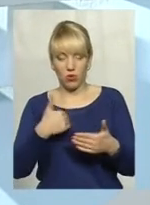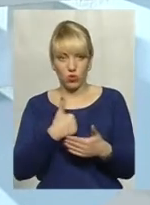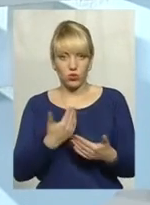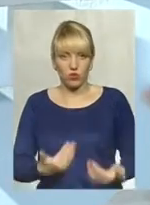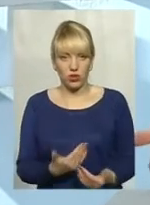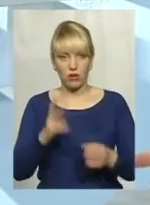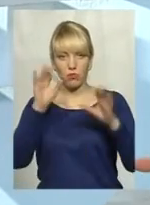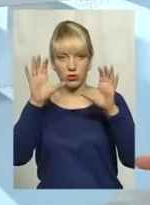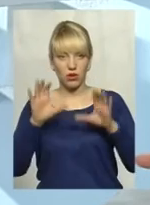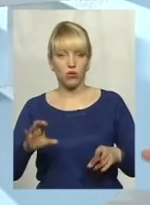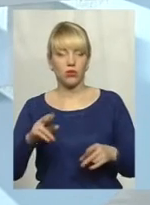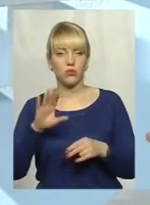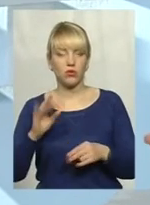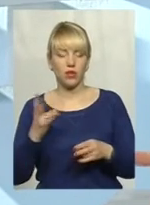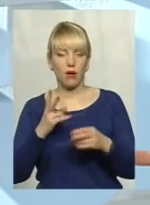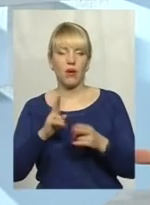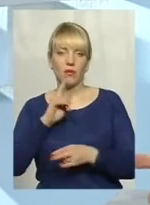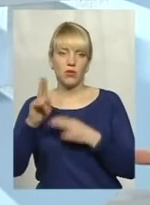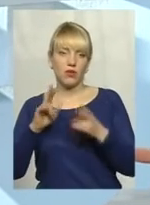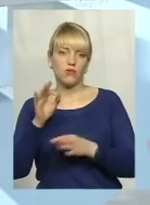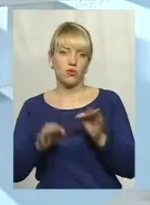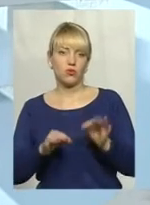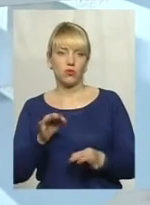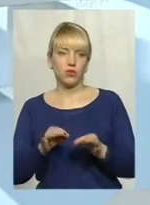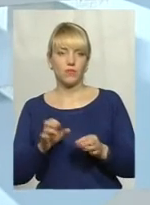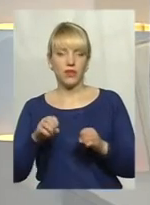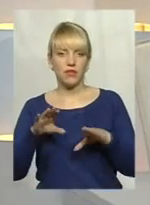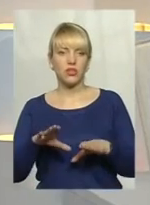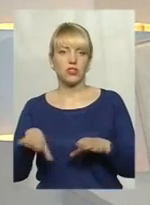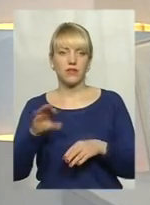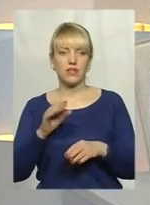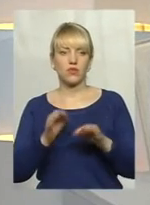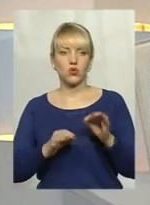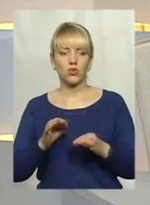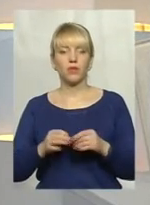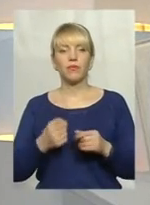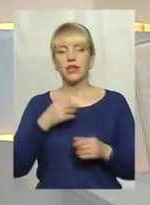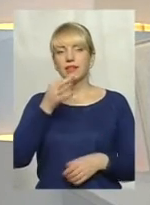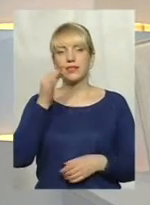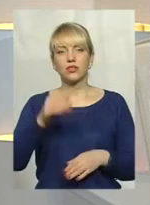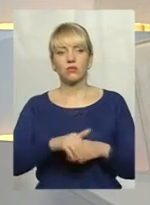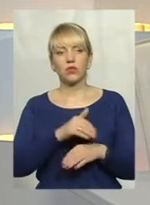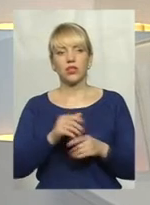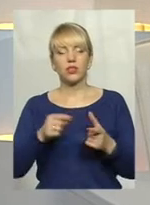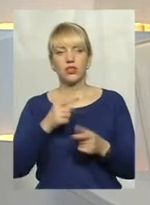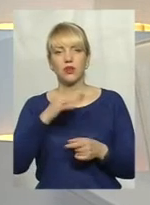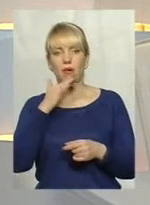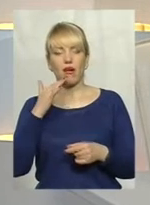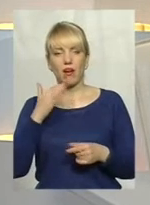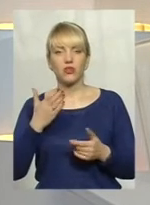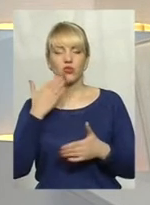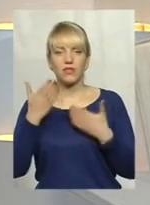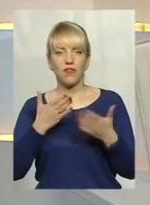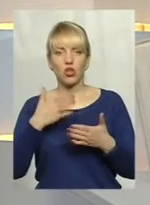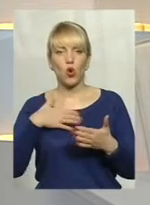бути захищеними, то потрібно позиватись до суду і вирішити все в суді. Скажіть, будь ласка, чи багато звернень громадських